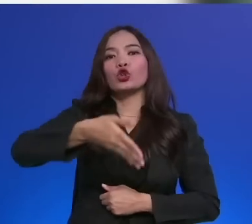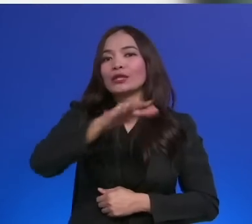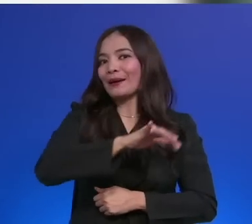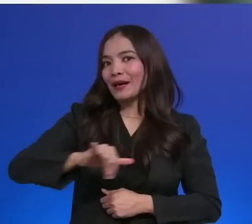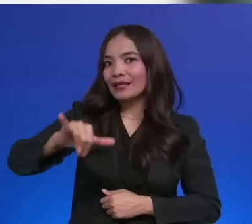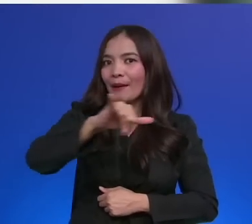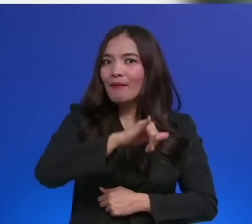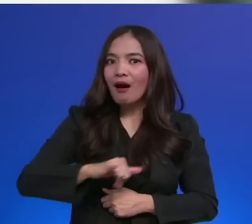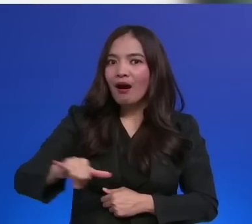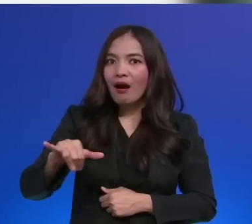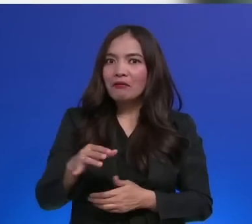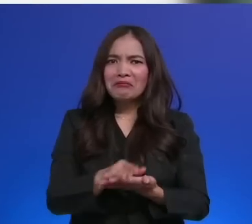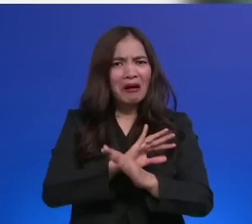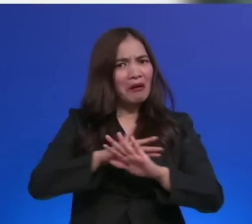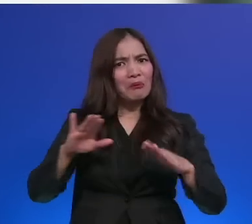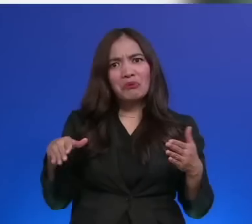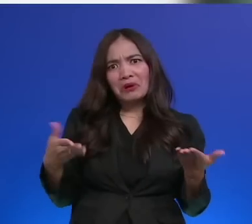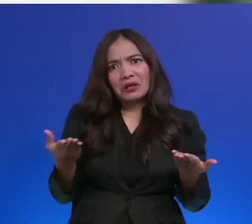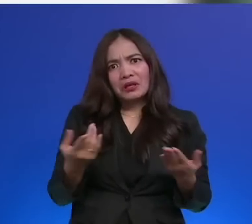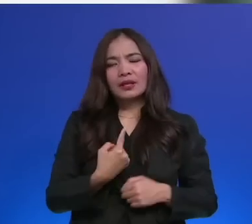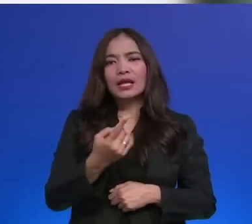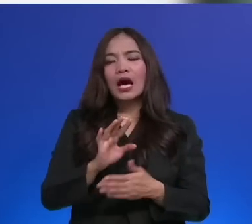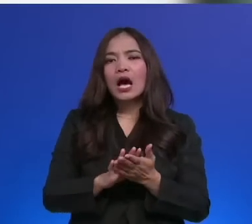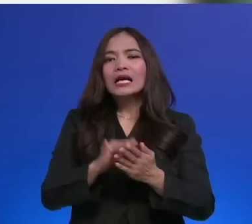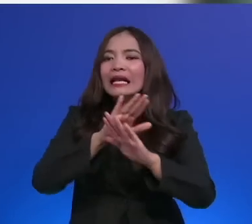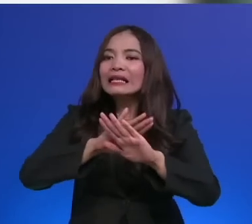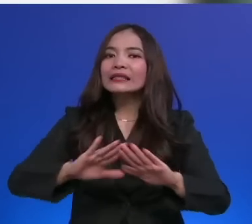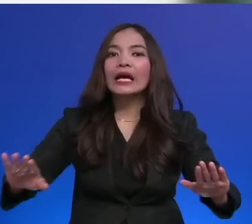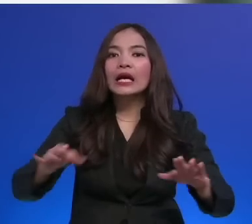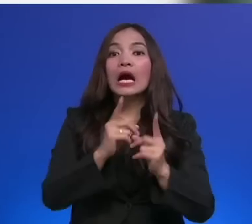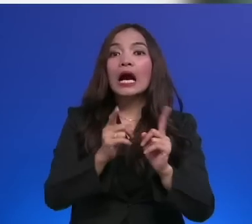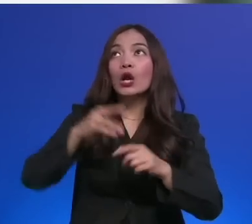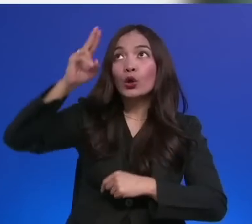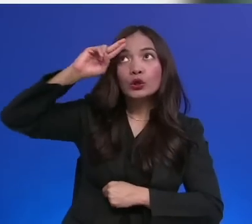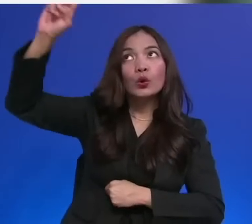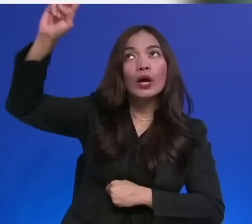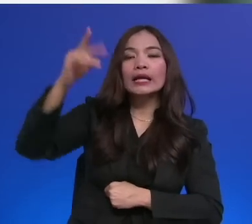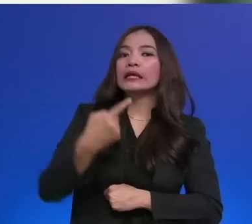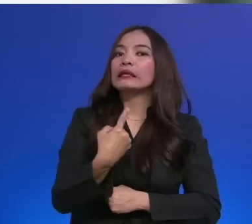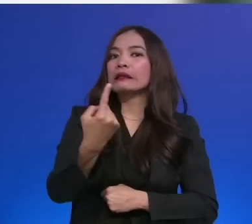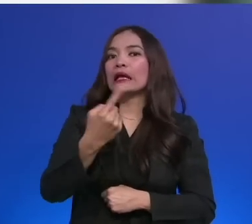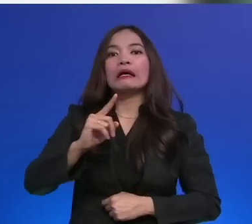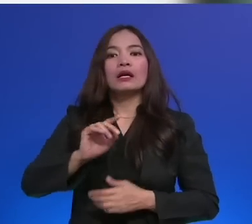Tidak mungkin dapat kita selesaikan tanpa melibatkan Tuhan.